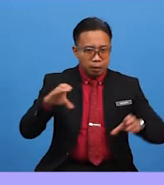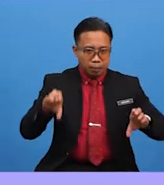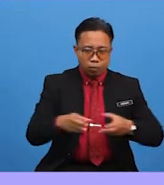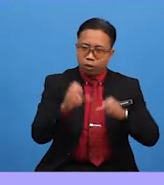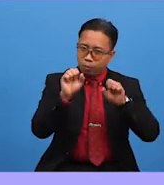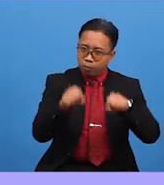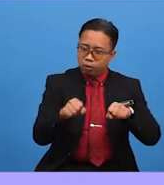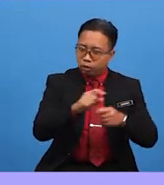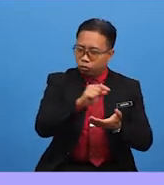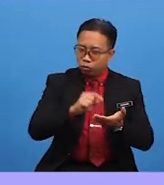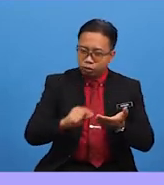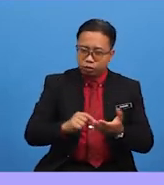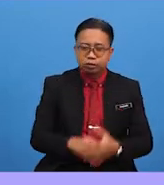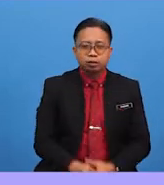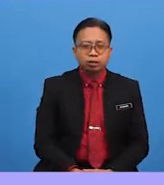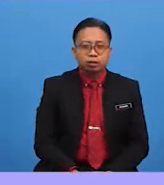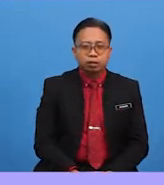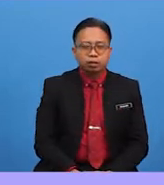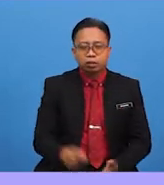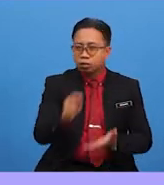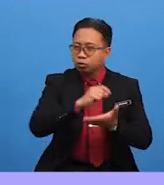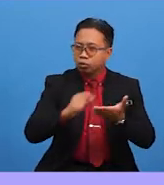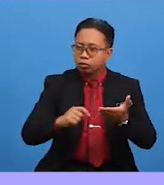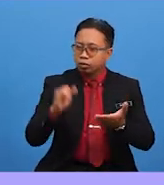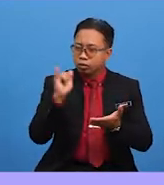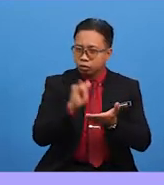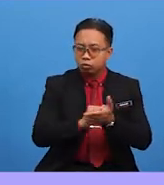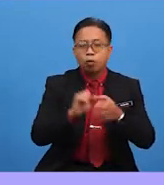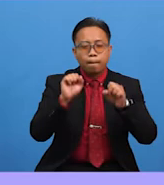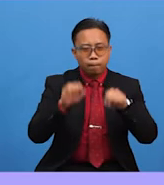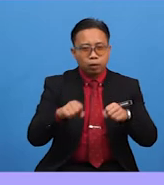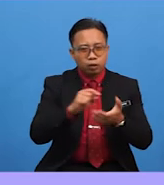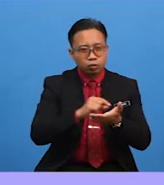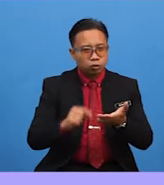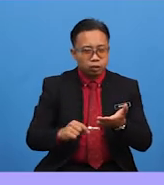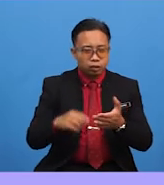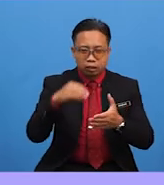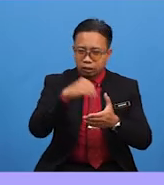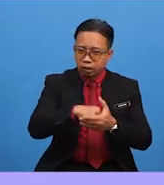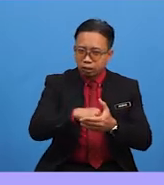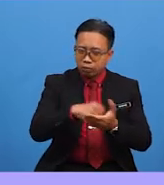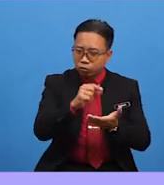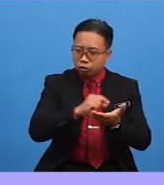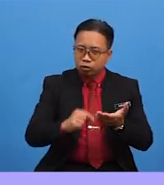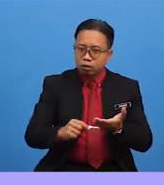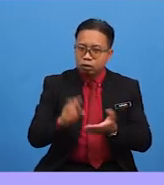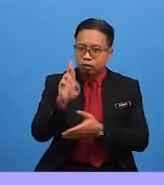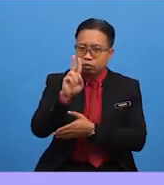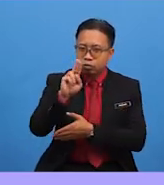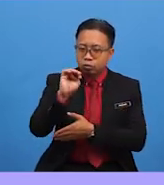lakukan boleh dituliskan. Tulisan tersebut boleh ditulis di dalam tulisan